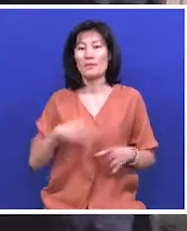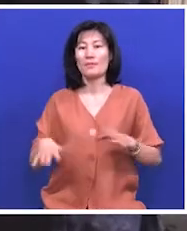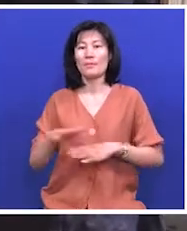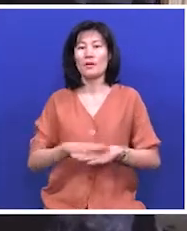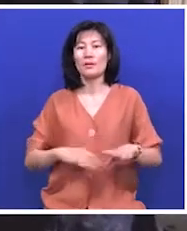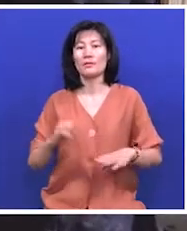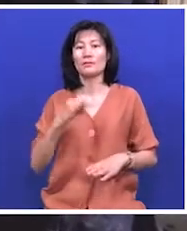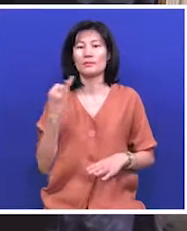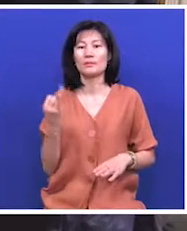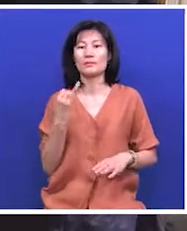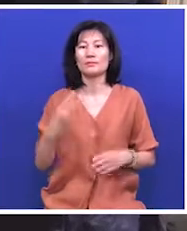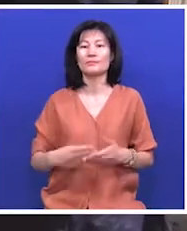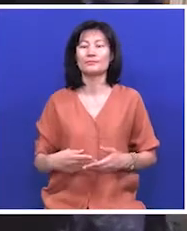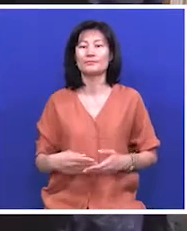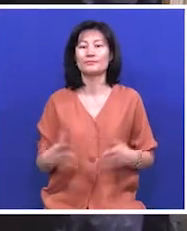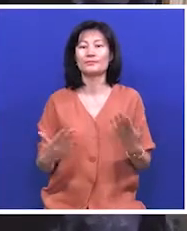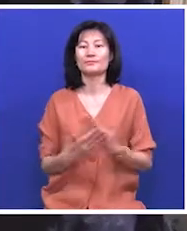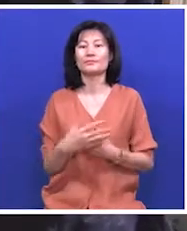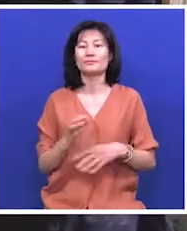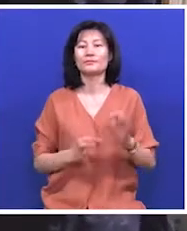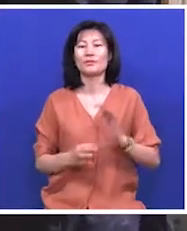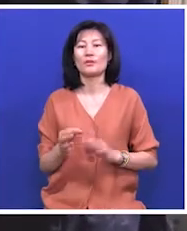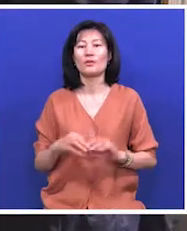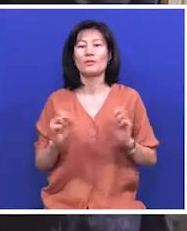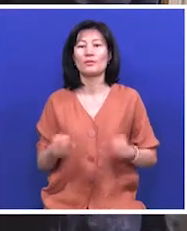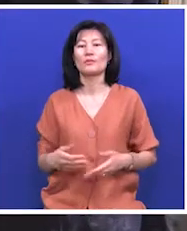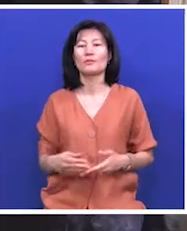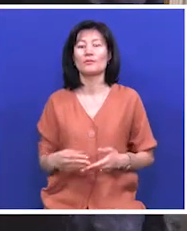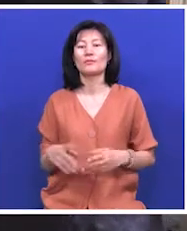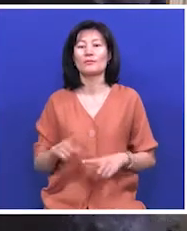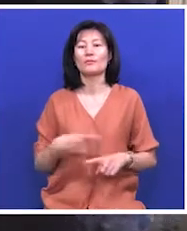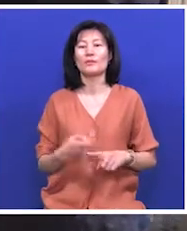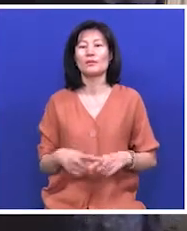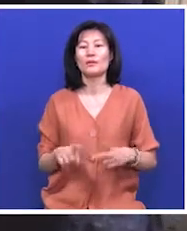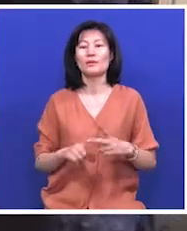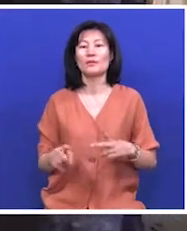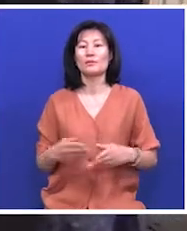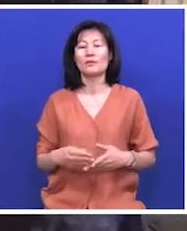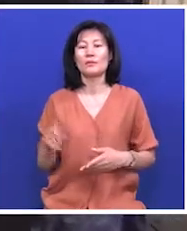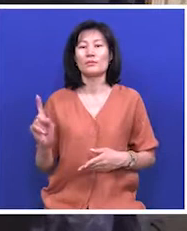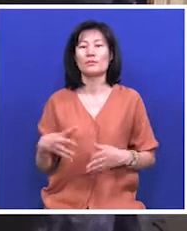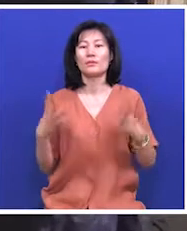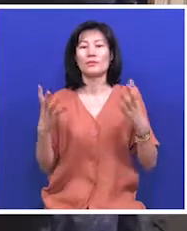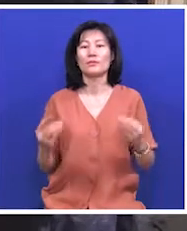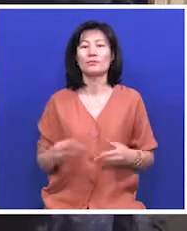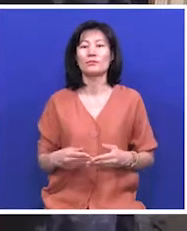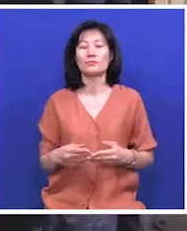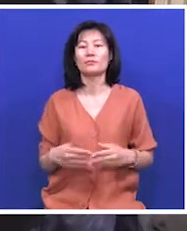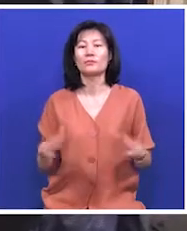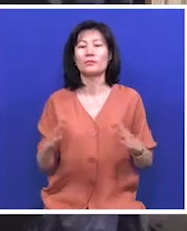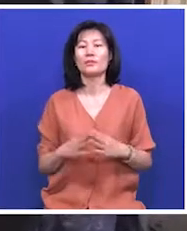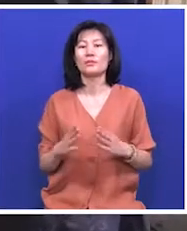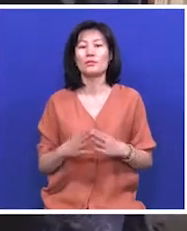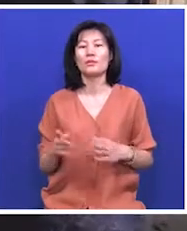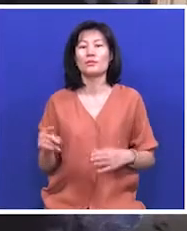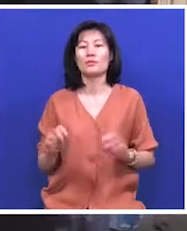айттық, наш интерес бұл поселк қайтадан тұру керек оны. Сондықтан бұл кісілер айтты, егер де бір кісі бұл жерде каким-то